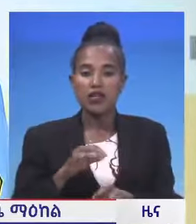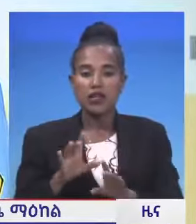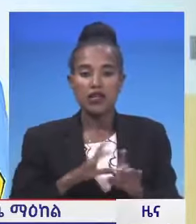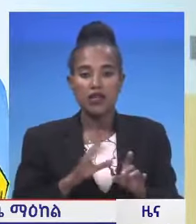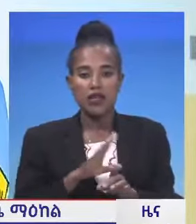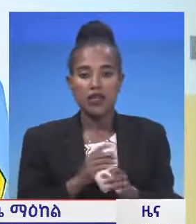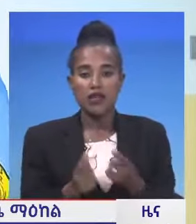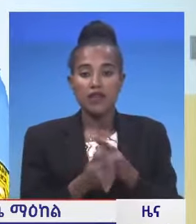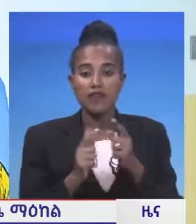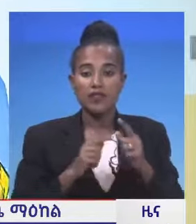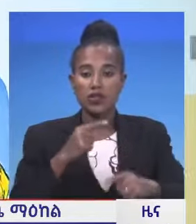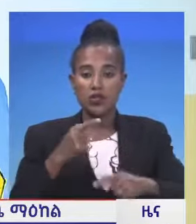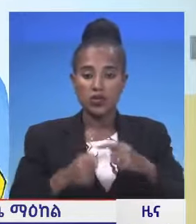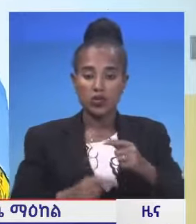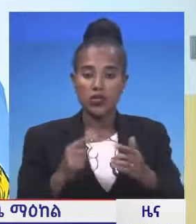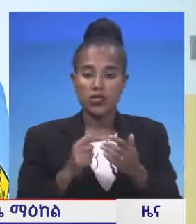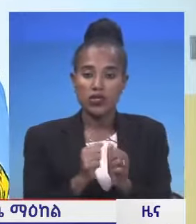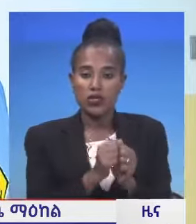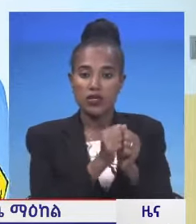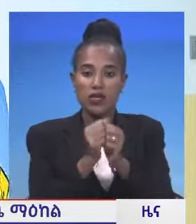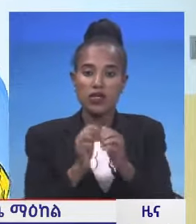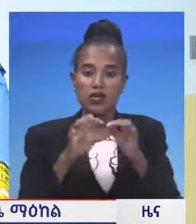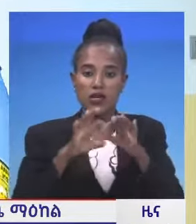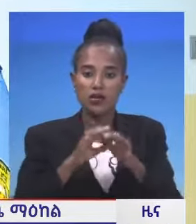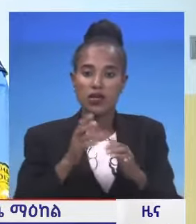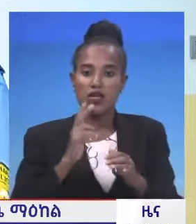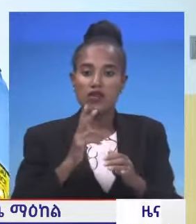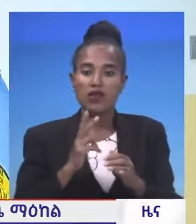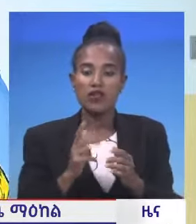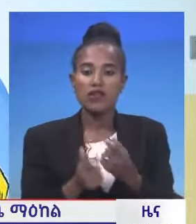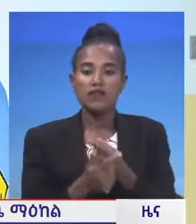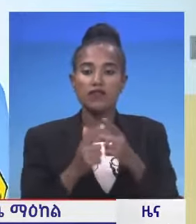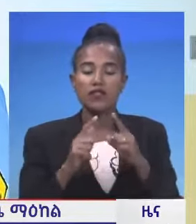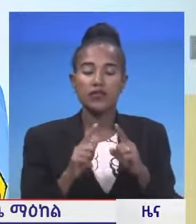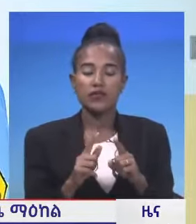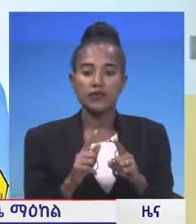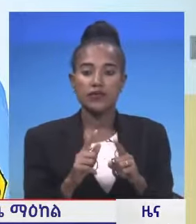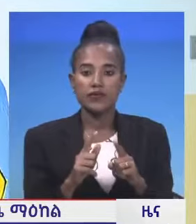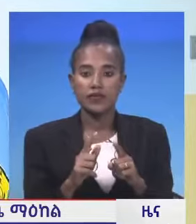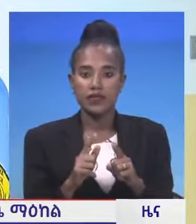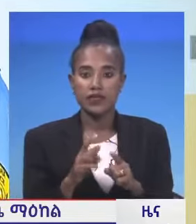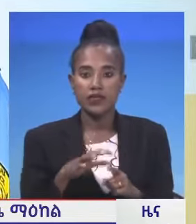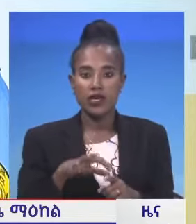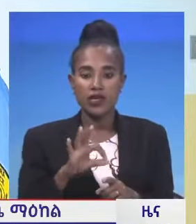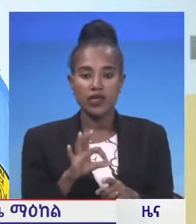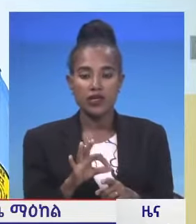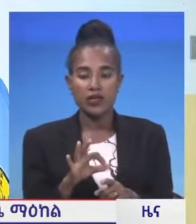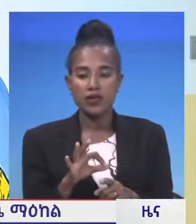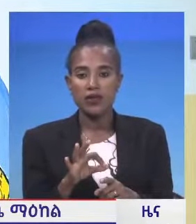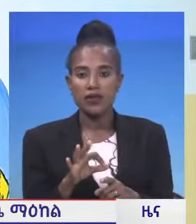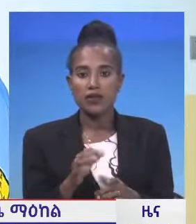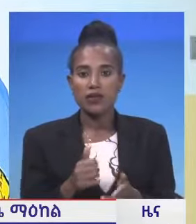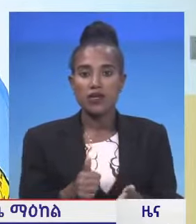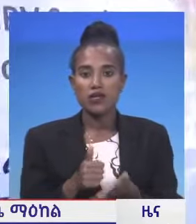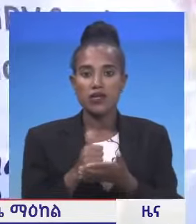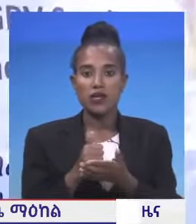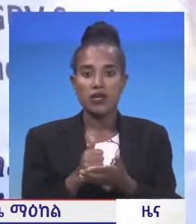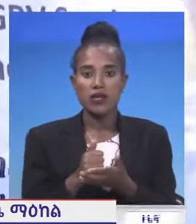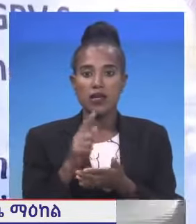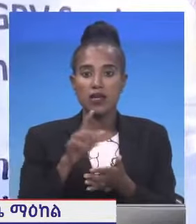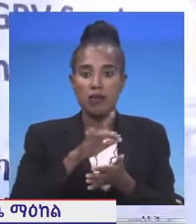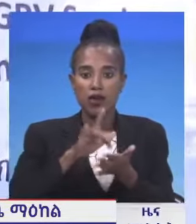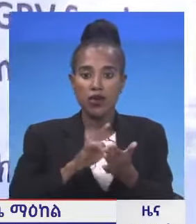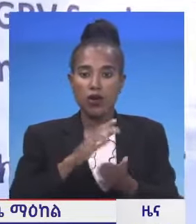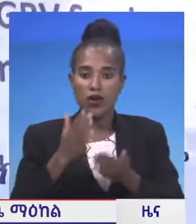ያደርገናልና የፍትህ ሂደቱ ከዚህ ጋር ተያይዞ የተፋጠነ ፍትህ እንድታገኝ ያግዘናል። የአንድ